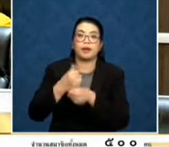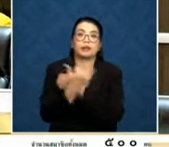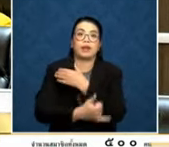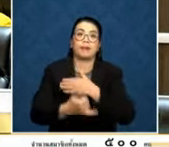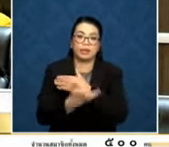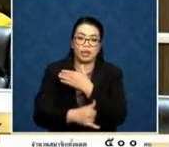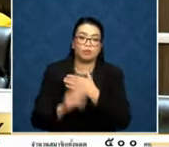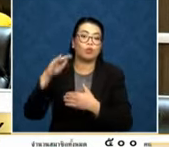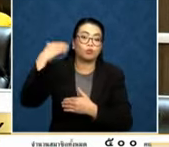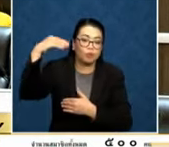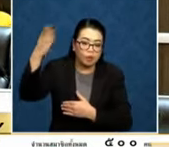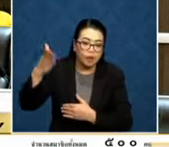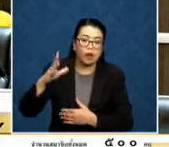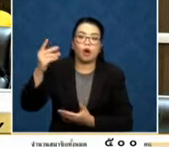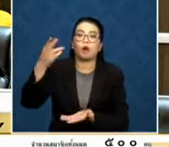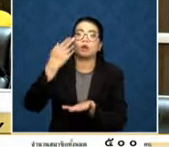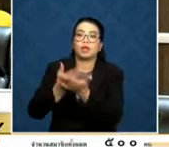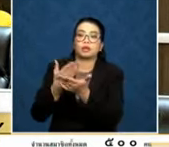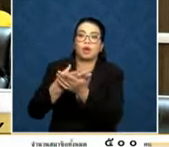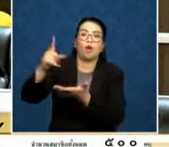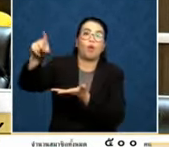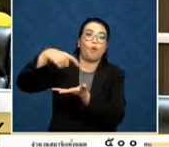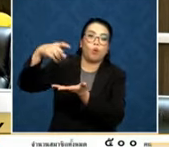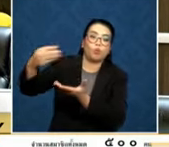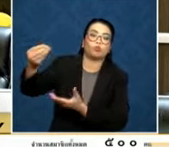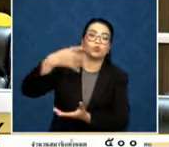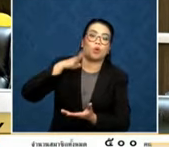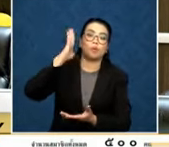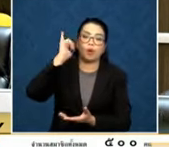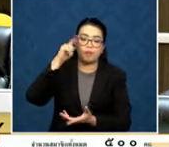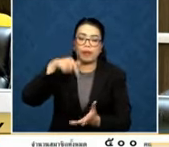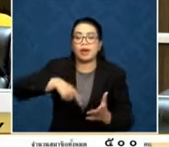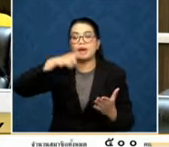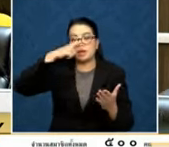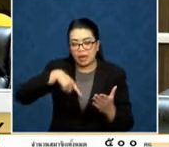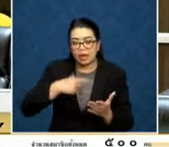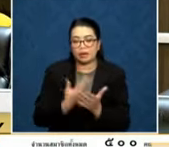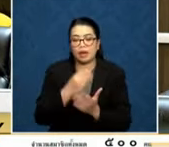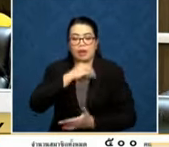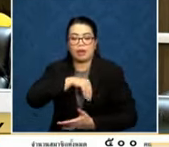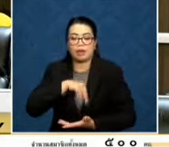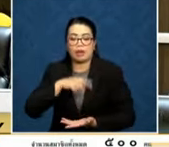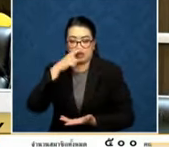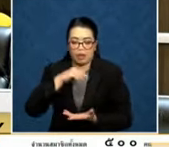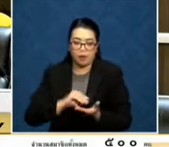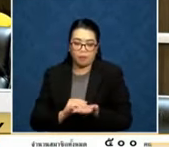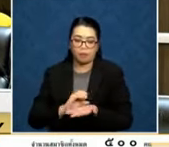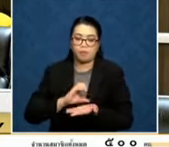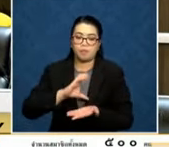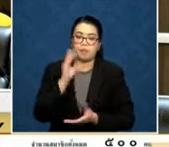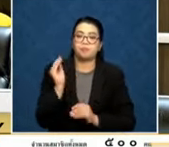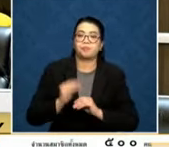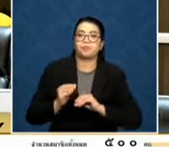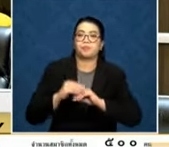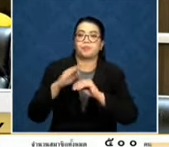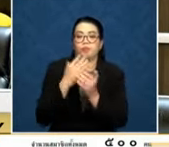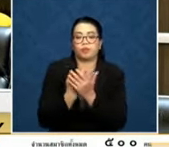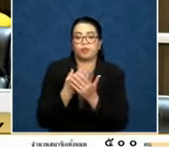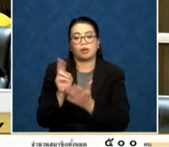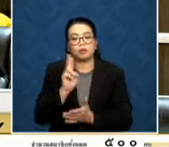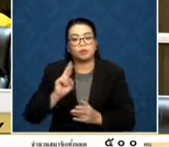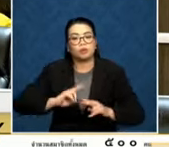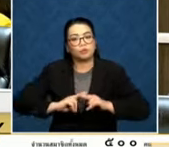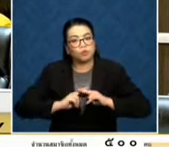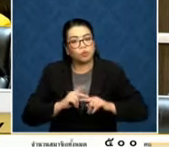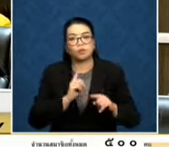ล้านนั้นเนี่ยผ่านช่องทางระบบธนาคารนะครับแต่ถ้าหากว่าเป็นการซื้อของเป็นการเอามาเป็นการใช้จ่ายส่วนตัวนะ